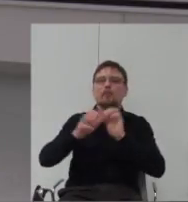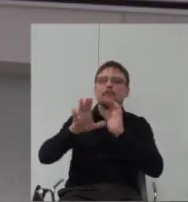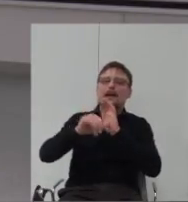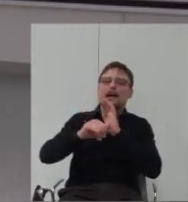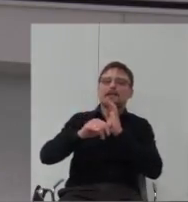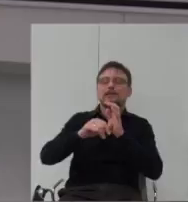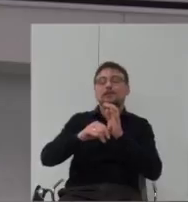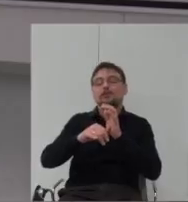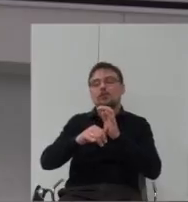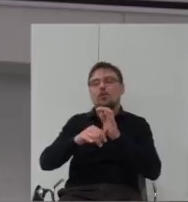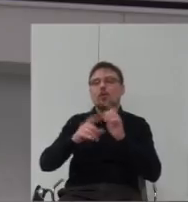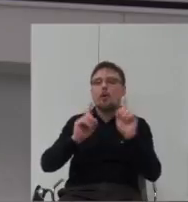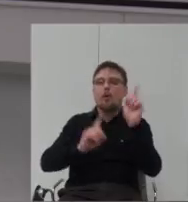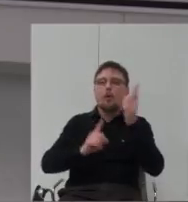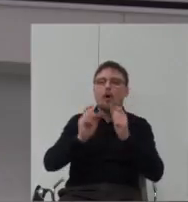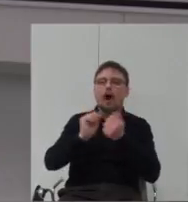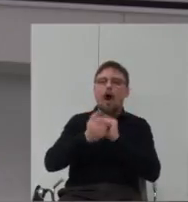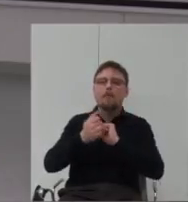kolonii artystycznych czy